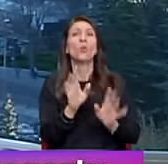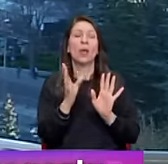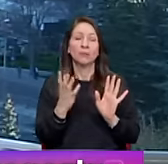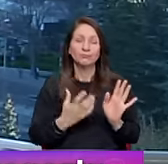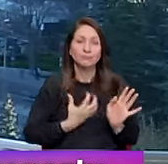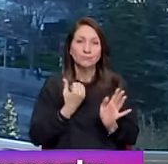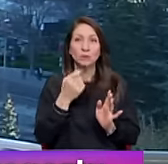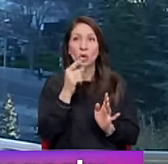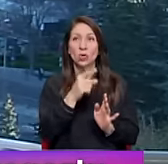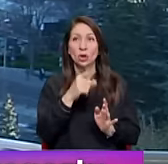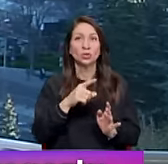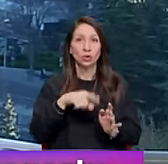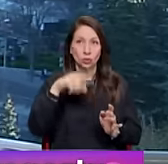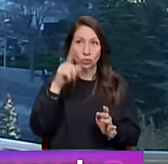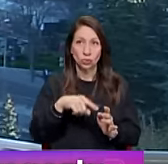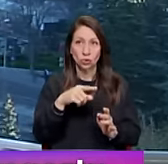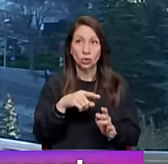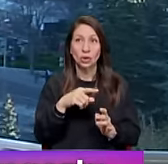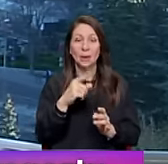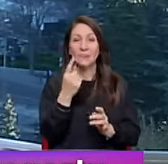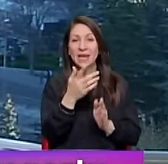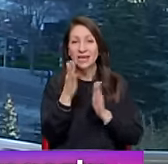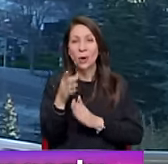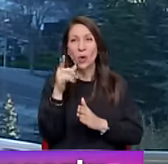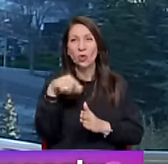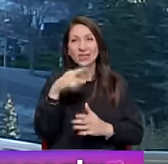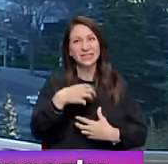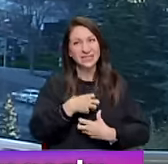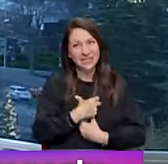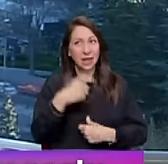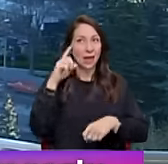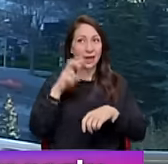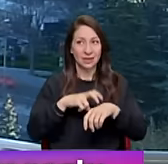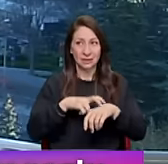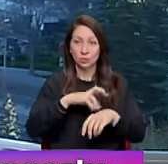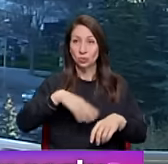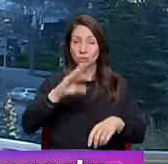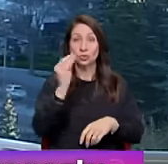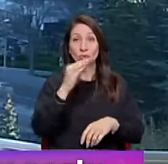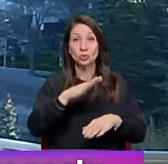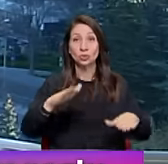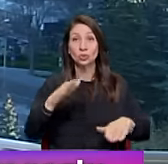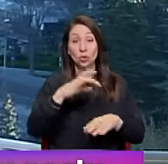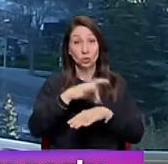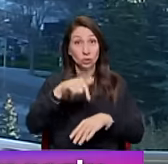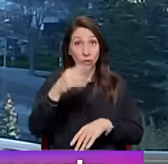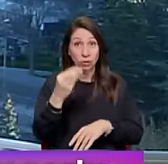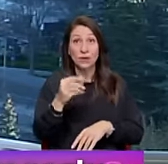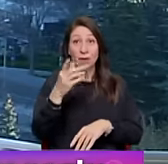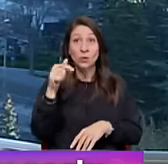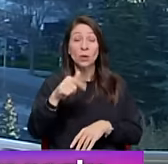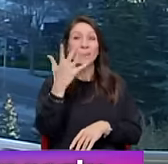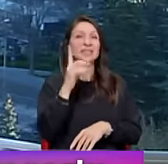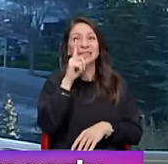maalesef. Onların da günü, bir yandan da onların dertlerini hatırlatacağız. Bütün çocukların doktoru burada olacak. Ve bugün